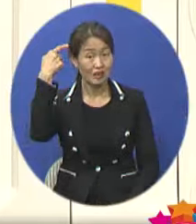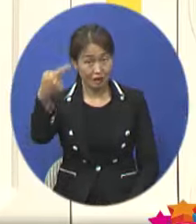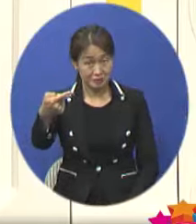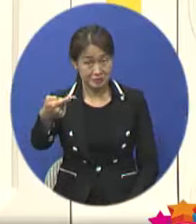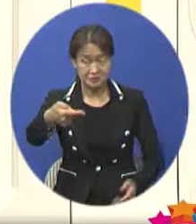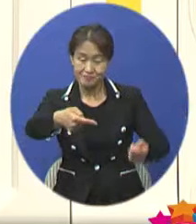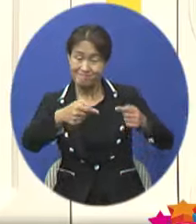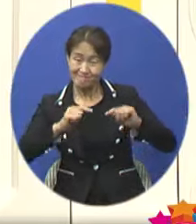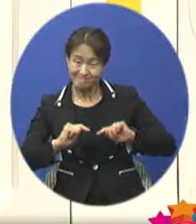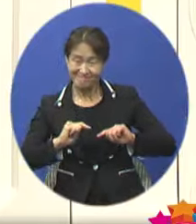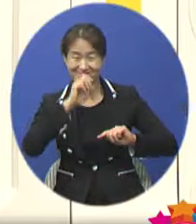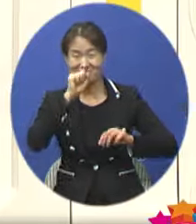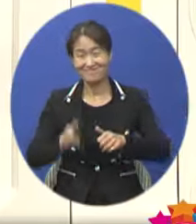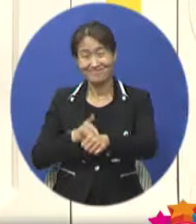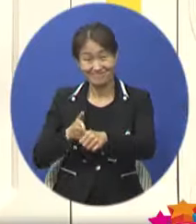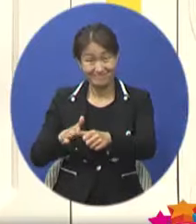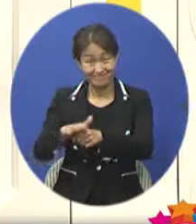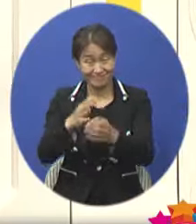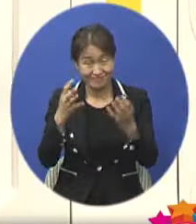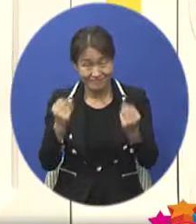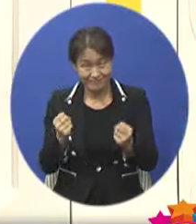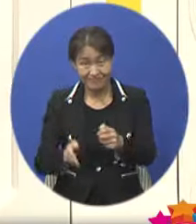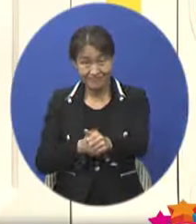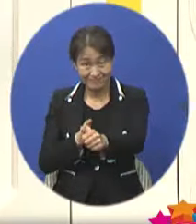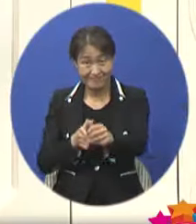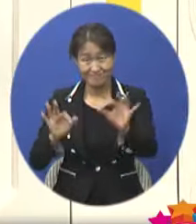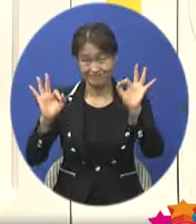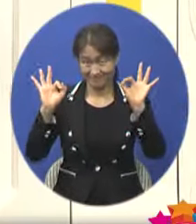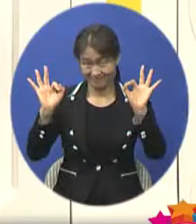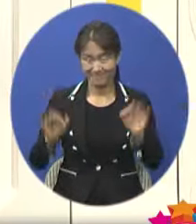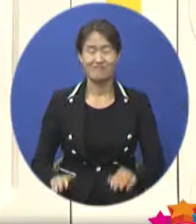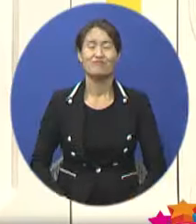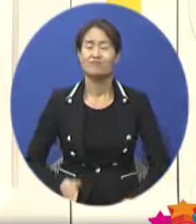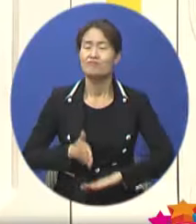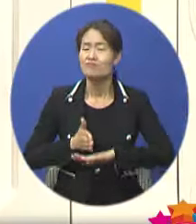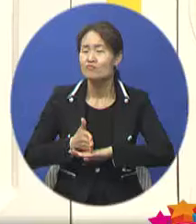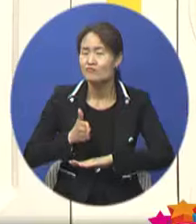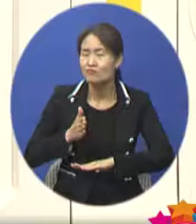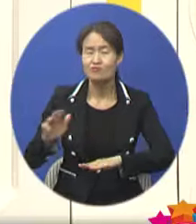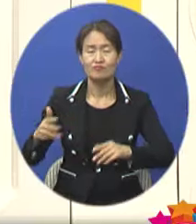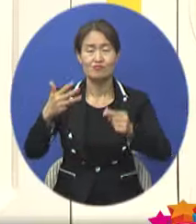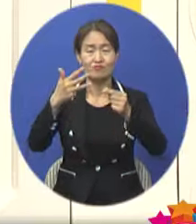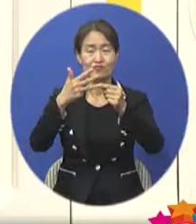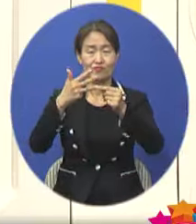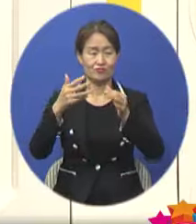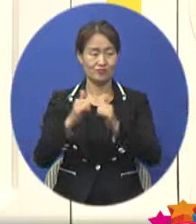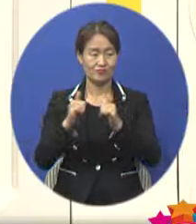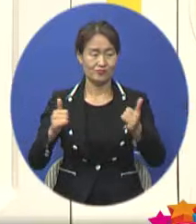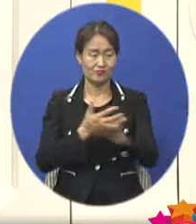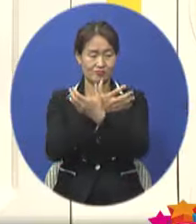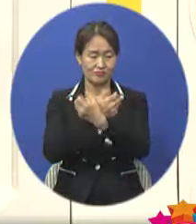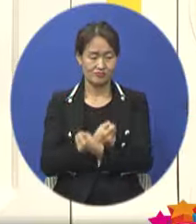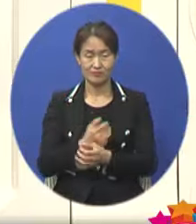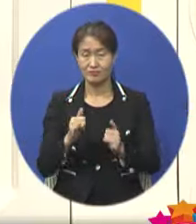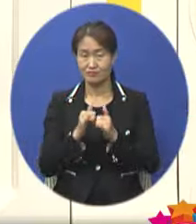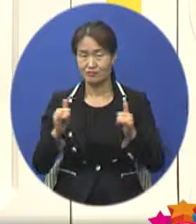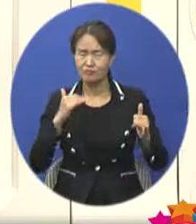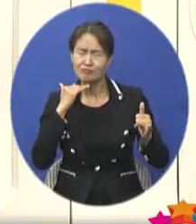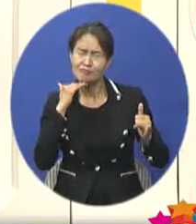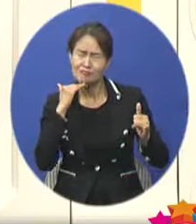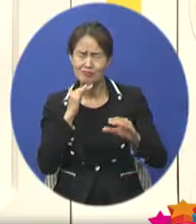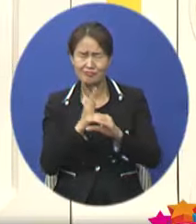참여해 주신 것도 좋을 것 같습니다. 많이 사랑해 주시고요. 예. 네, 감사합니다. 다음 분, 여덟 번째 분. 여덟 번째 예약 참여자분 예.